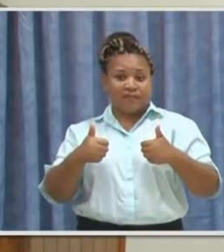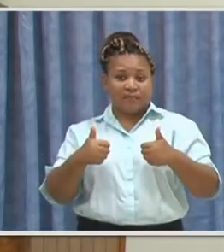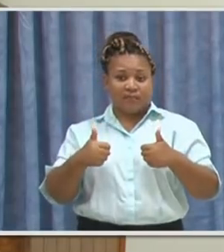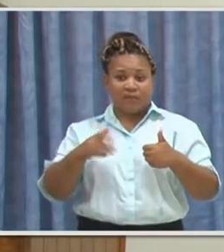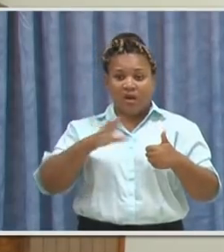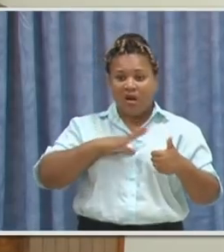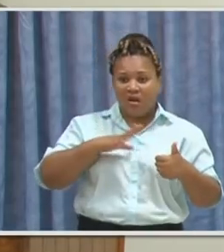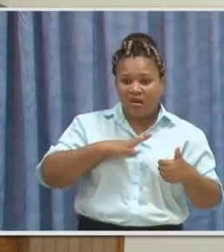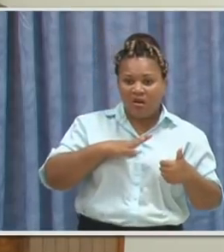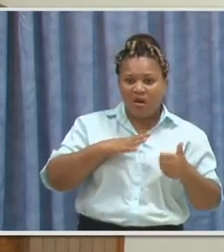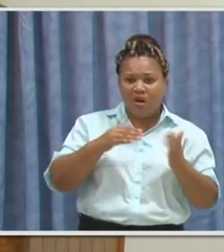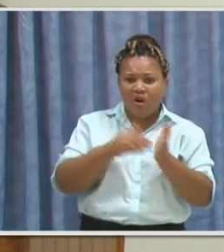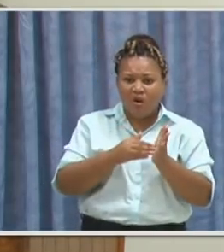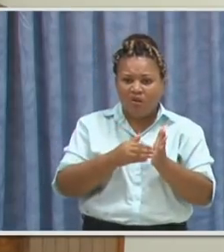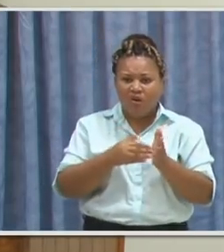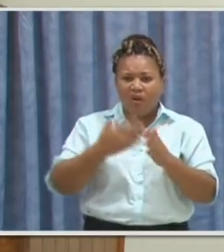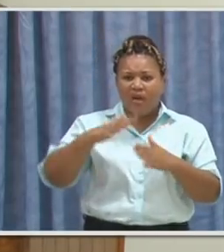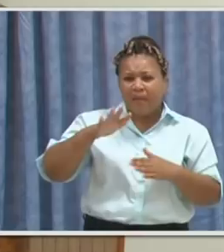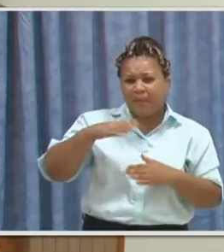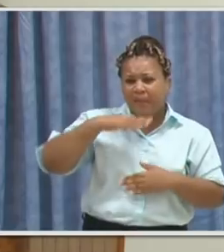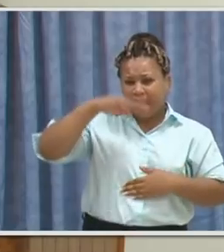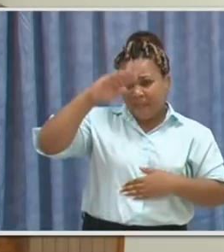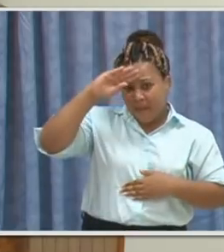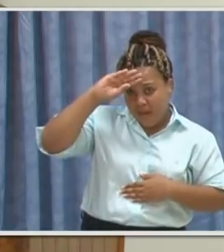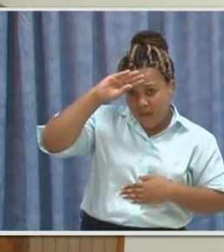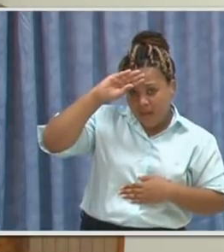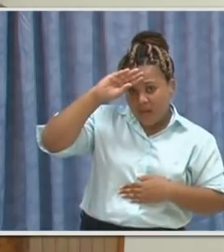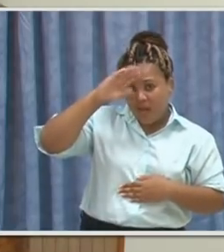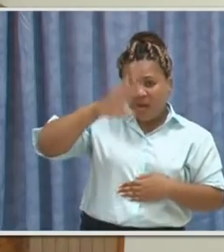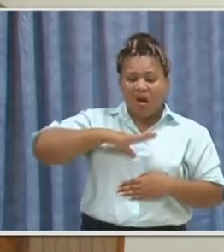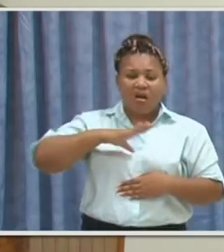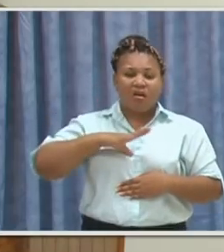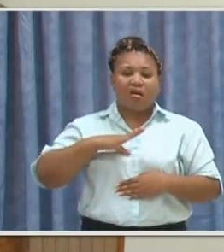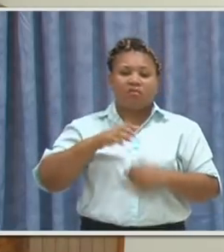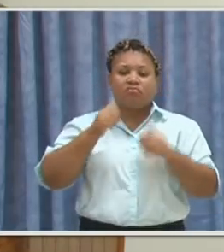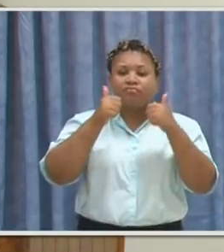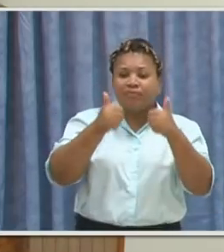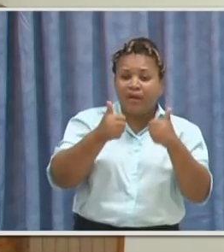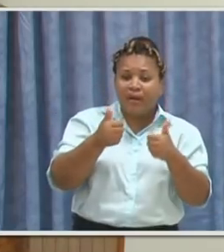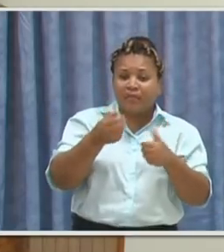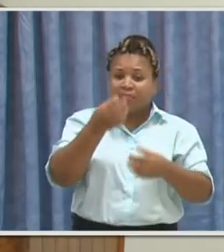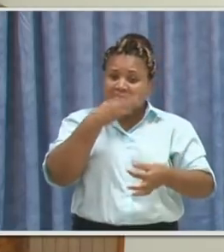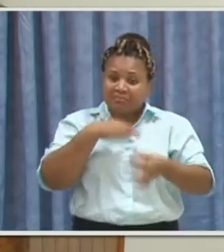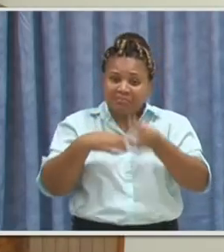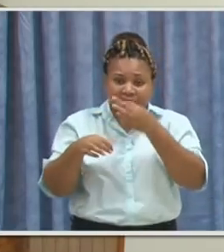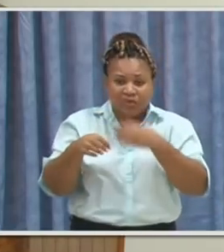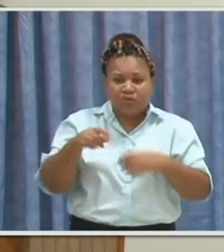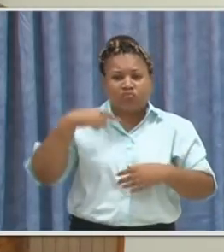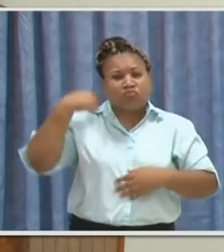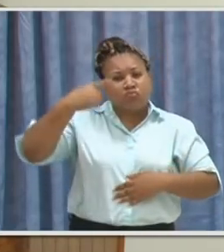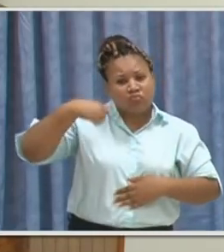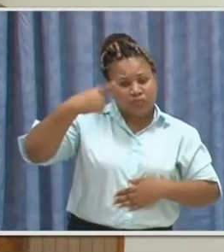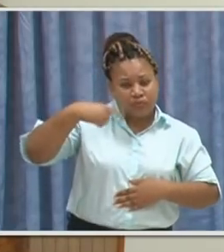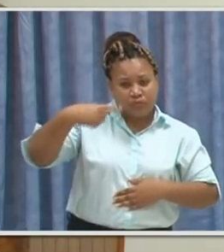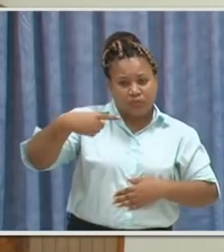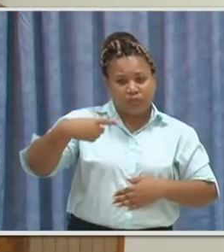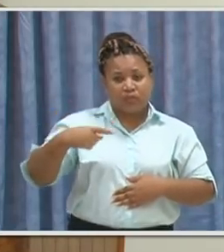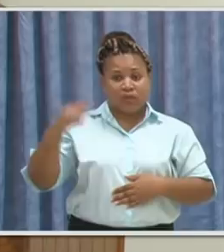CCL. Pour les autres cas en traitement pour les autres CCL. Donc, ça n'est pas pour un choix à cause.